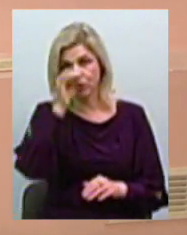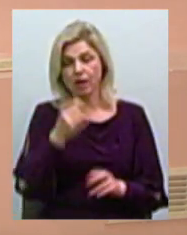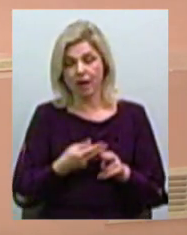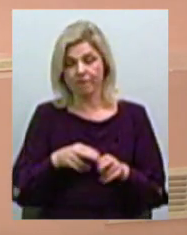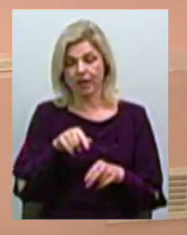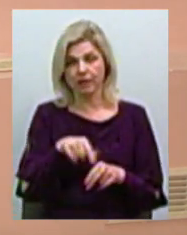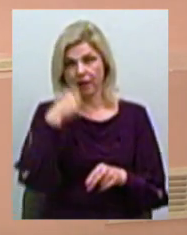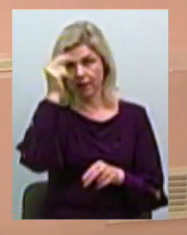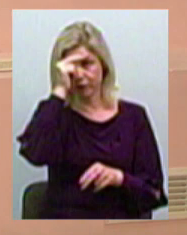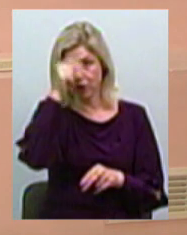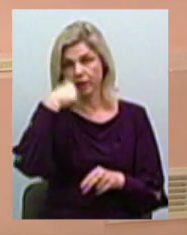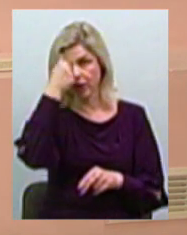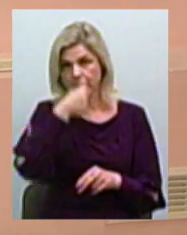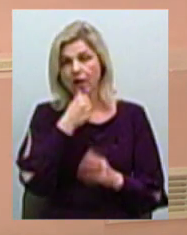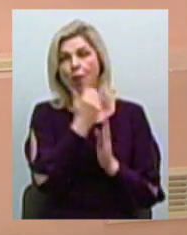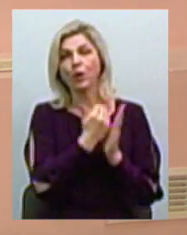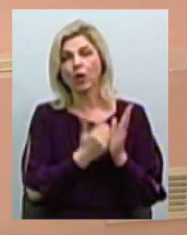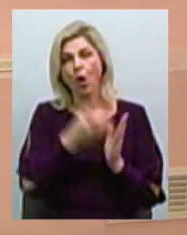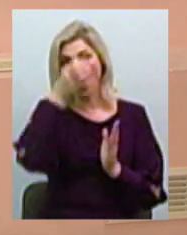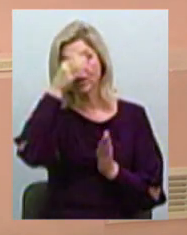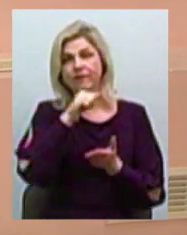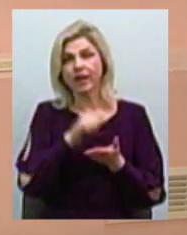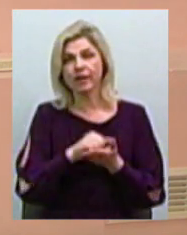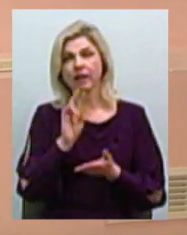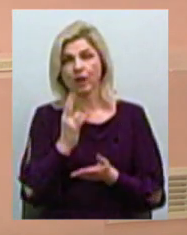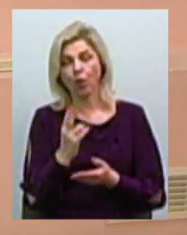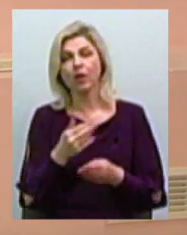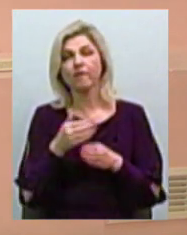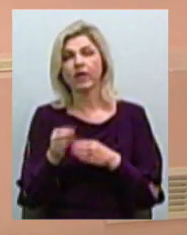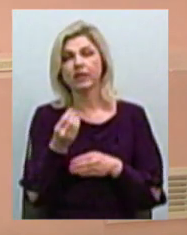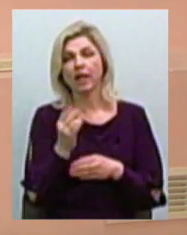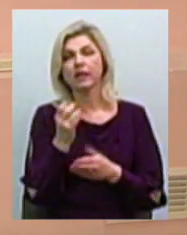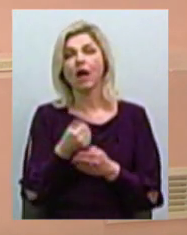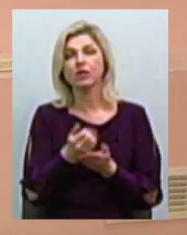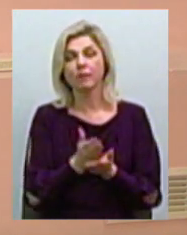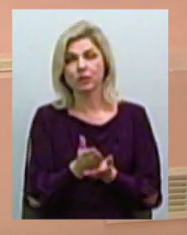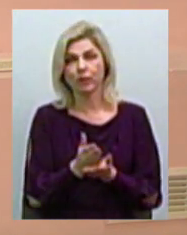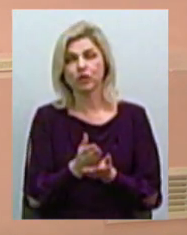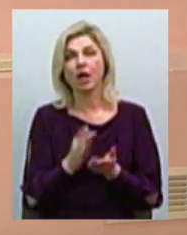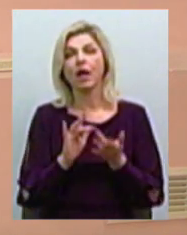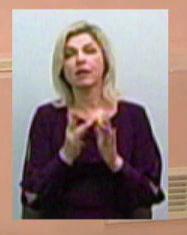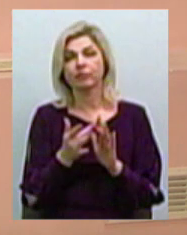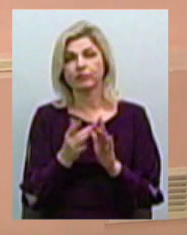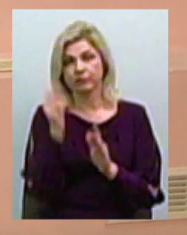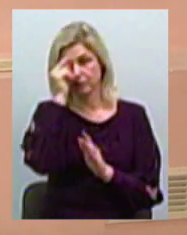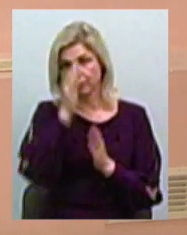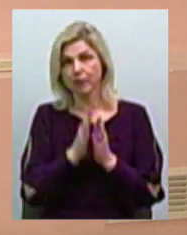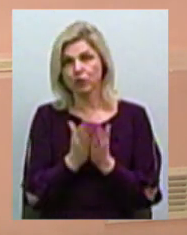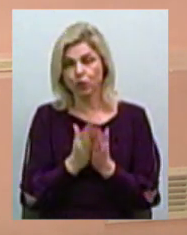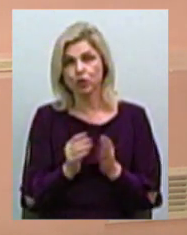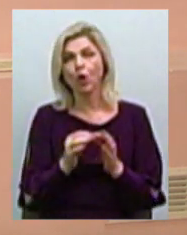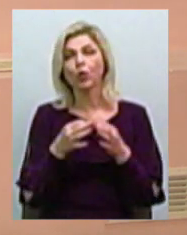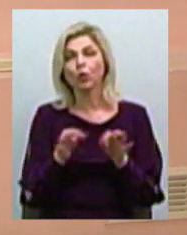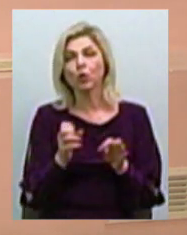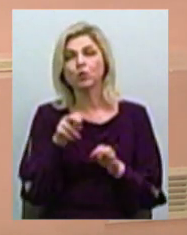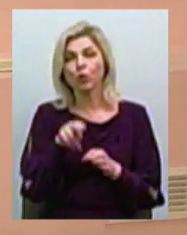рік в програмі «Освіта Миколаївщини» виділено кошти на забезпечення електронними підручниками, доступом до